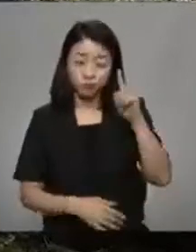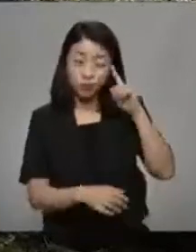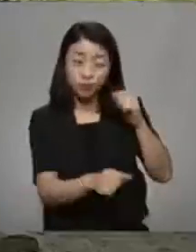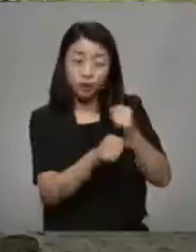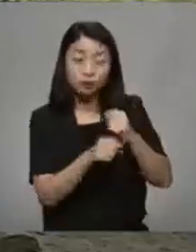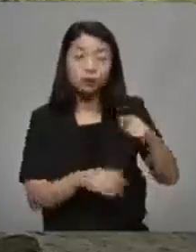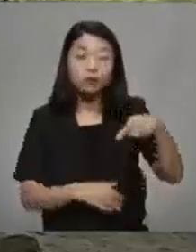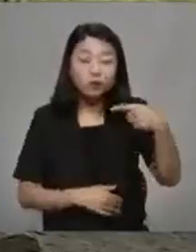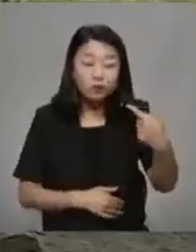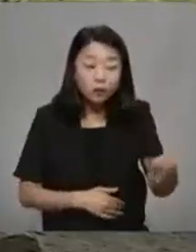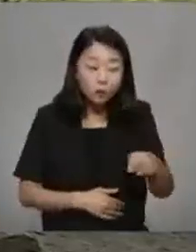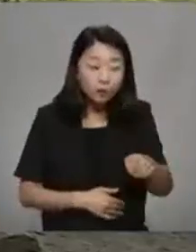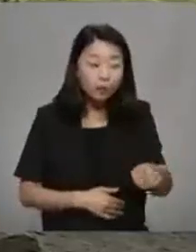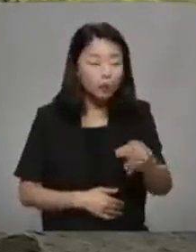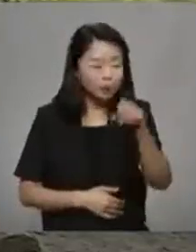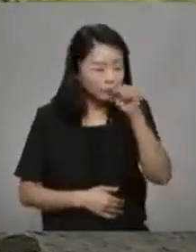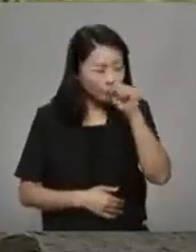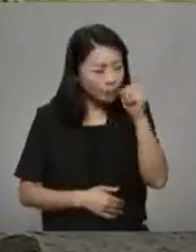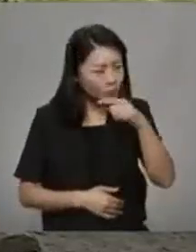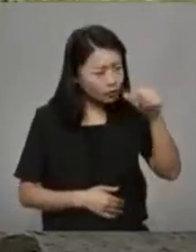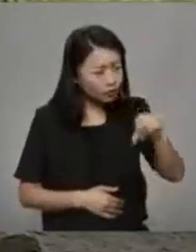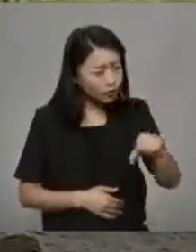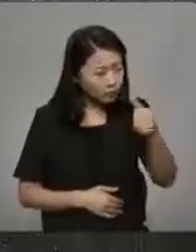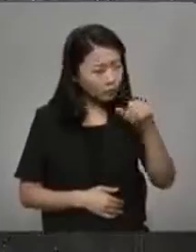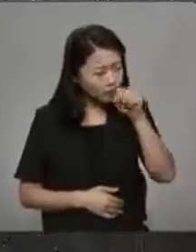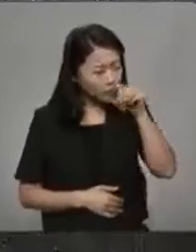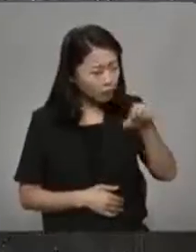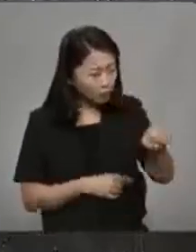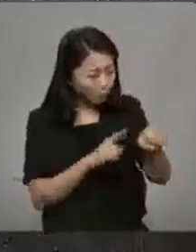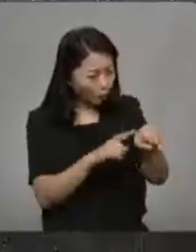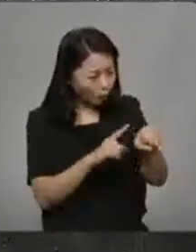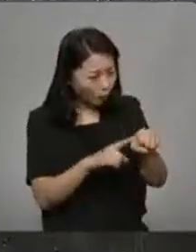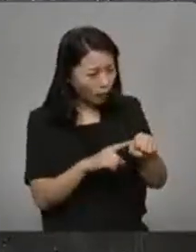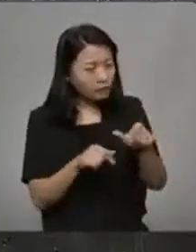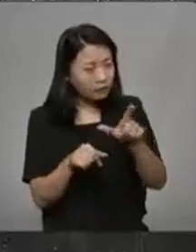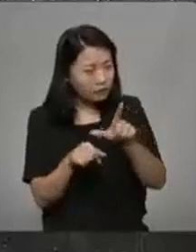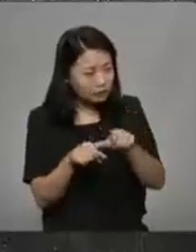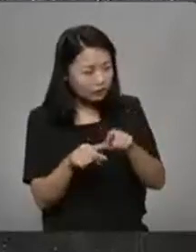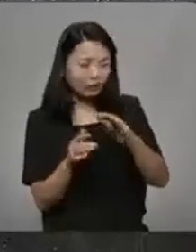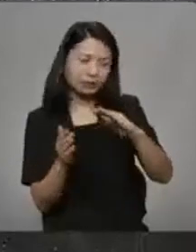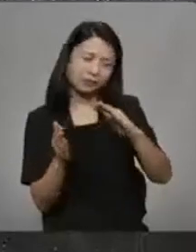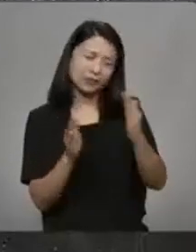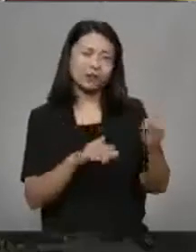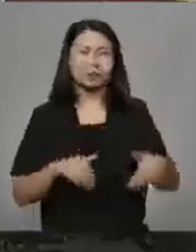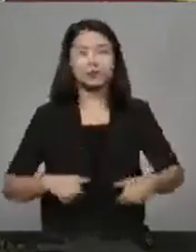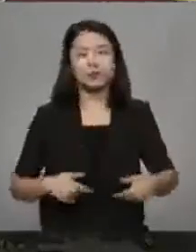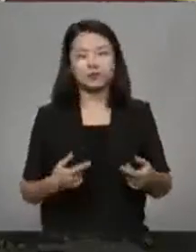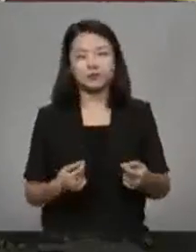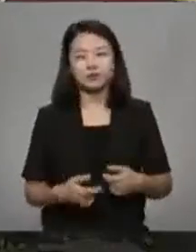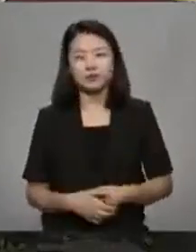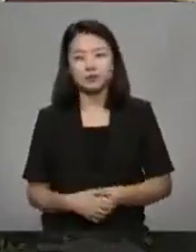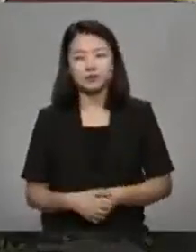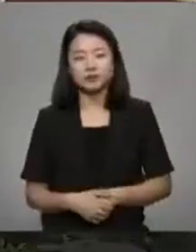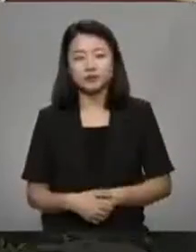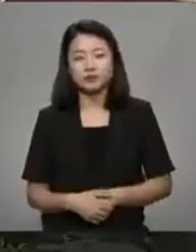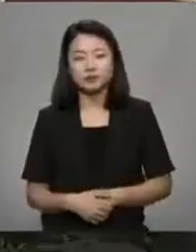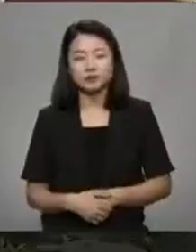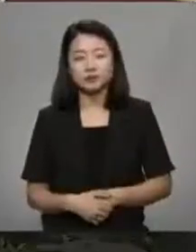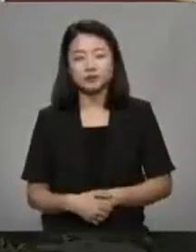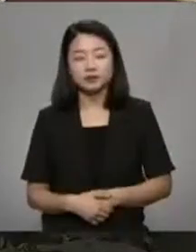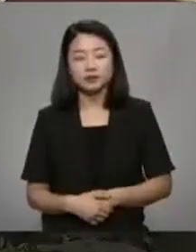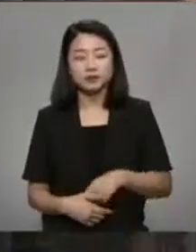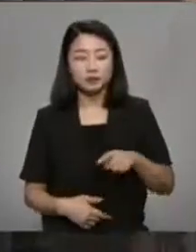이후에 사업 확정과 타당성 검토, 예산 확보 등의 절차를 감안하면 상당한 시일이 걸린다는 게 문제입니다. 이